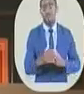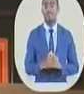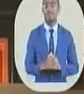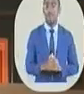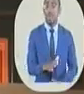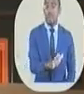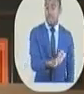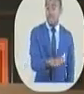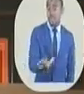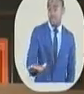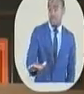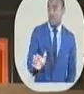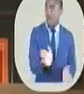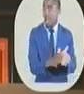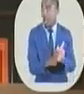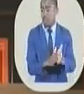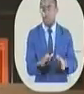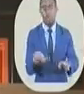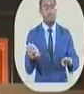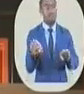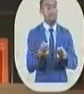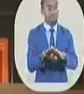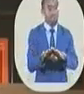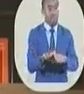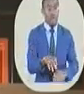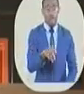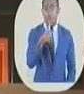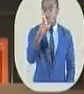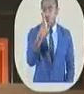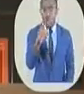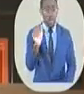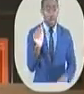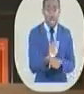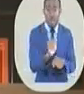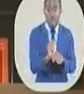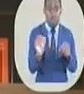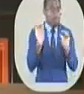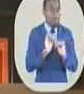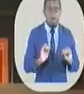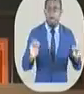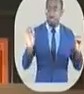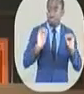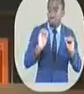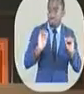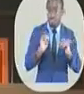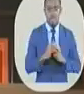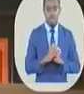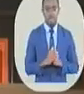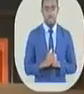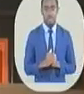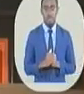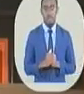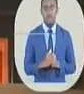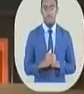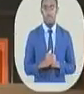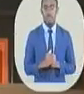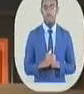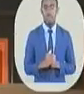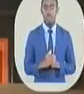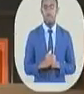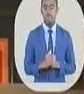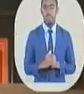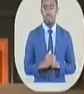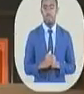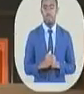Nos enfants ne vont plus à l'école. Certains d'entre nous n'exercent plus ou peu leur activité